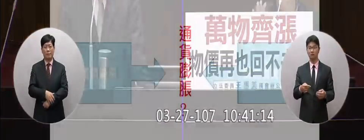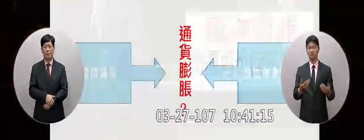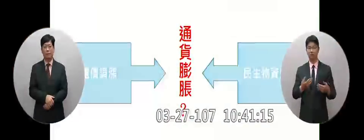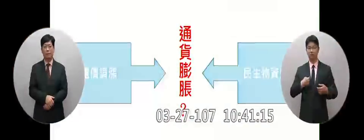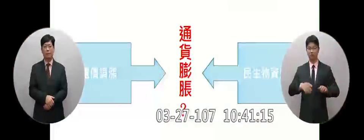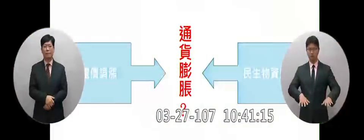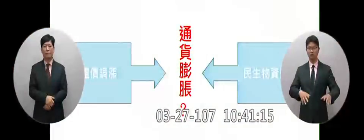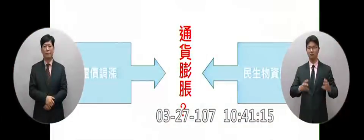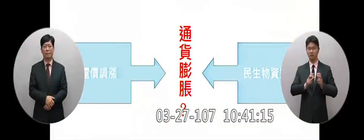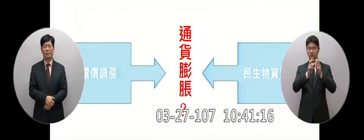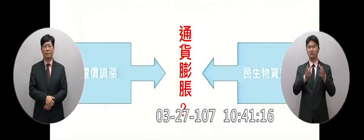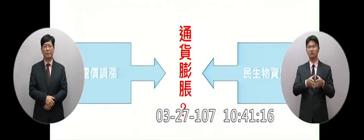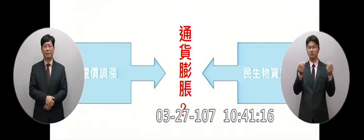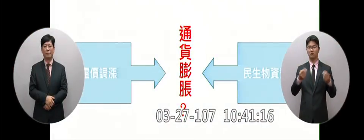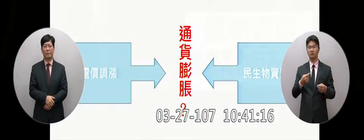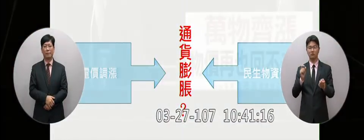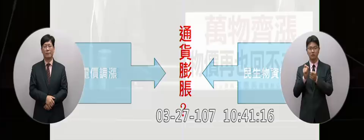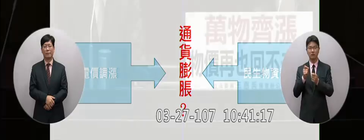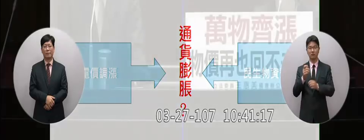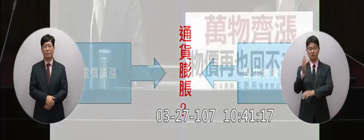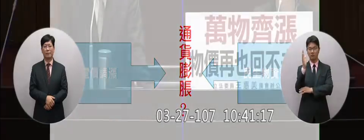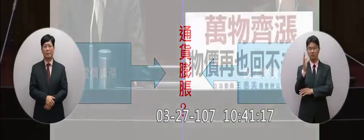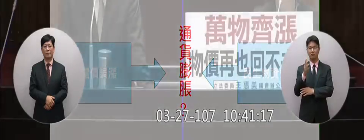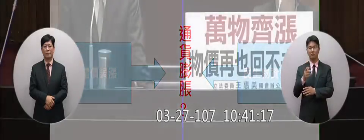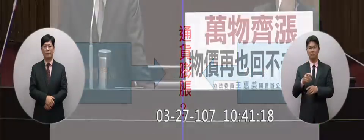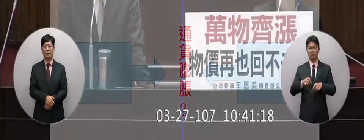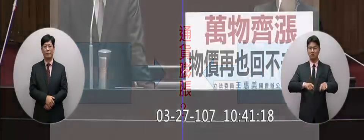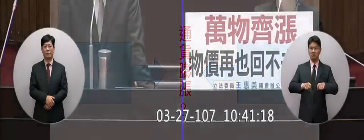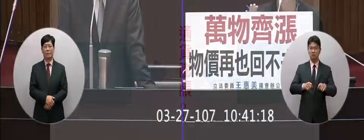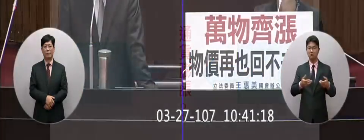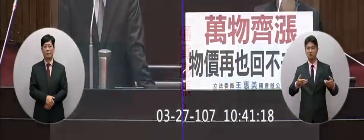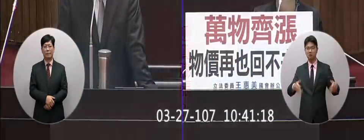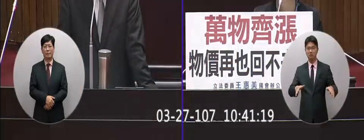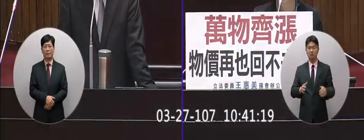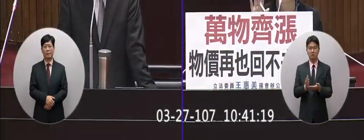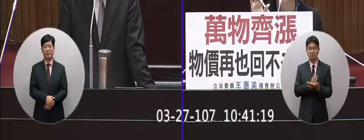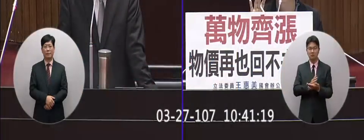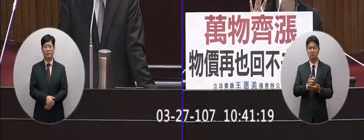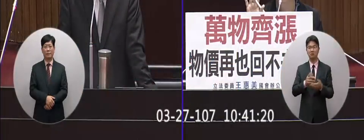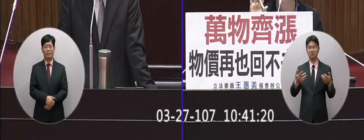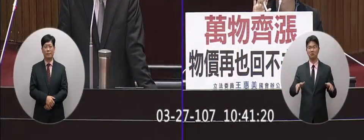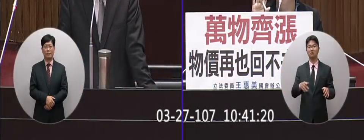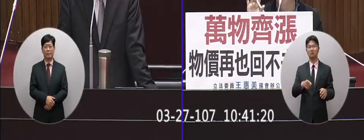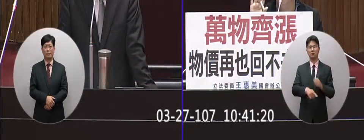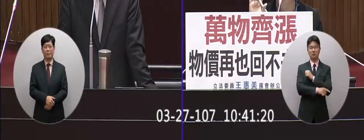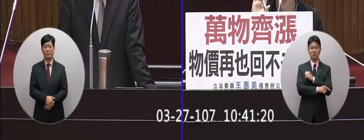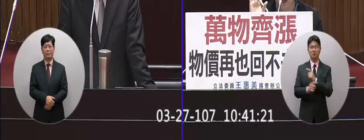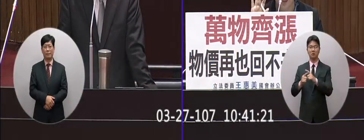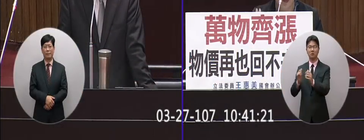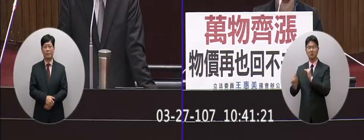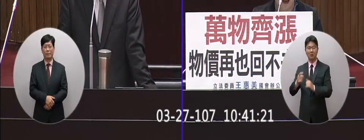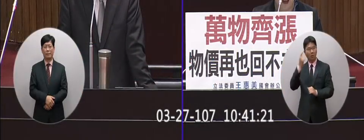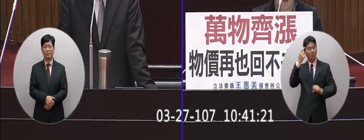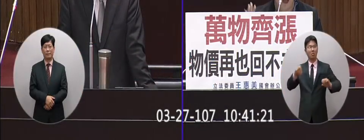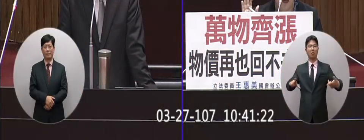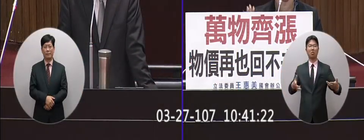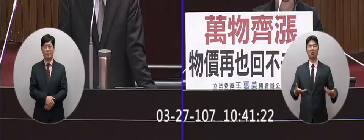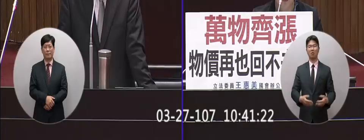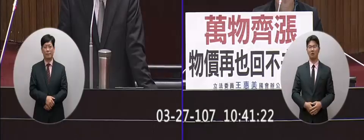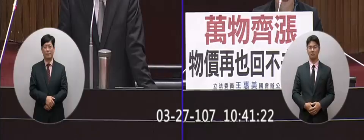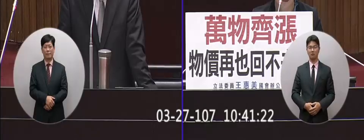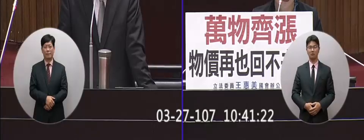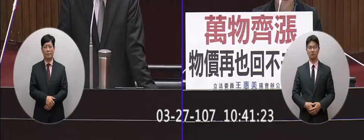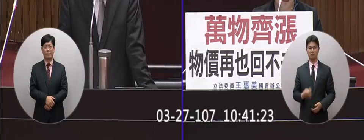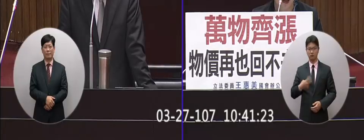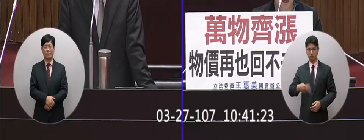西我们不用在这边争论，因为最近政府做了非常多的一些评估哦，最后结果都跟我们民间完全不太一样。好，